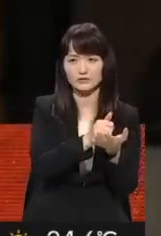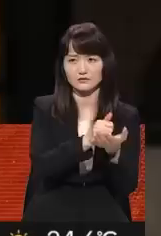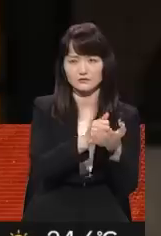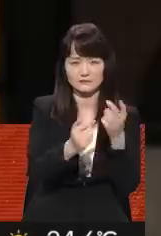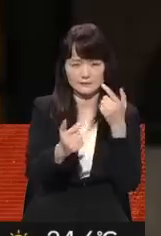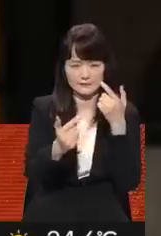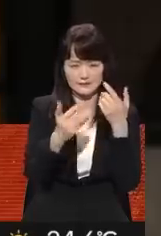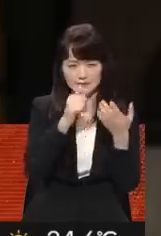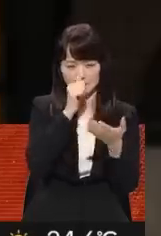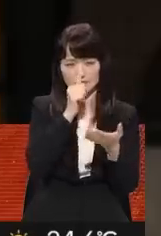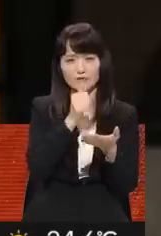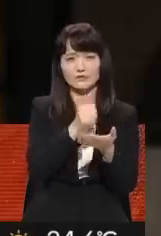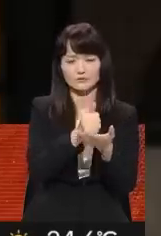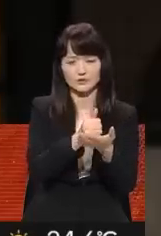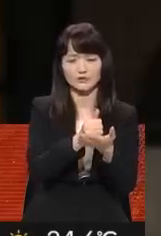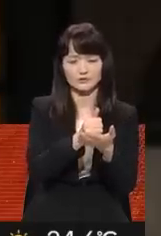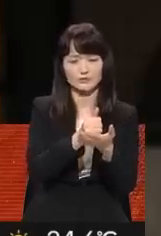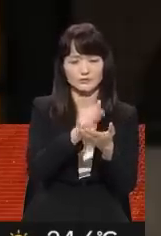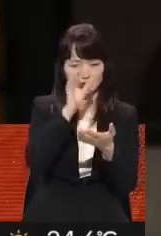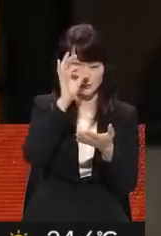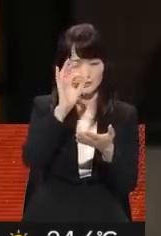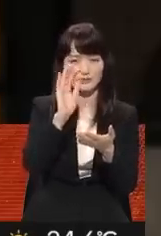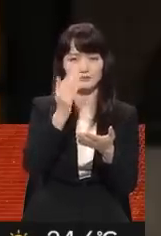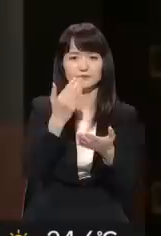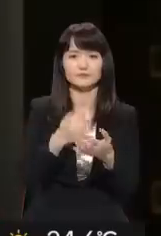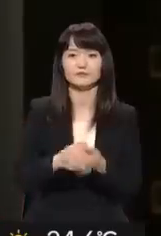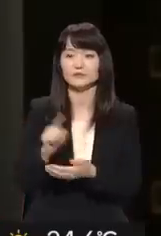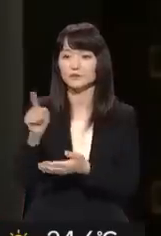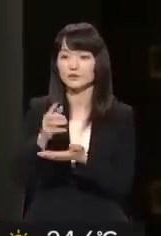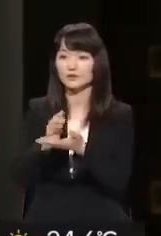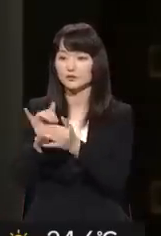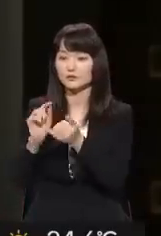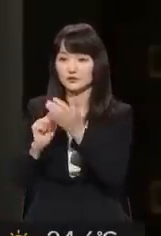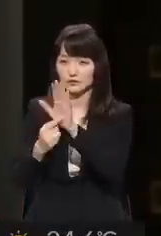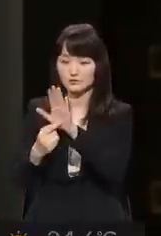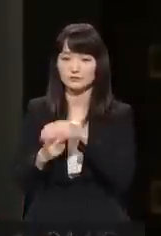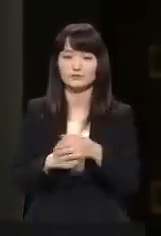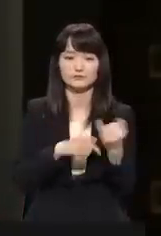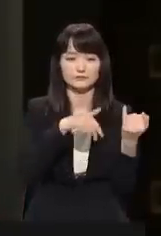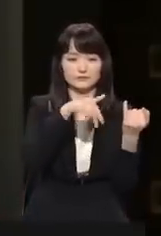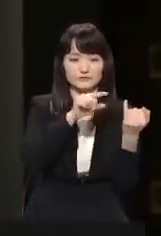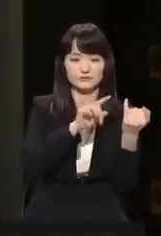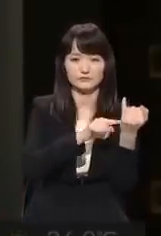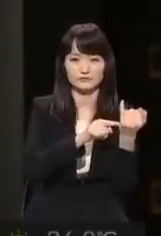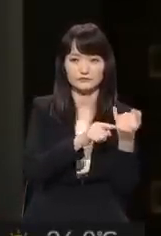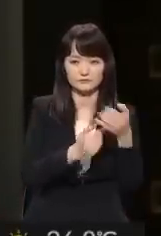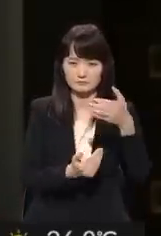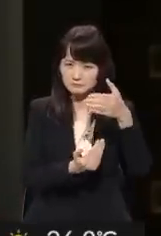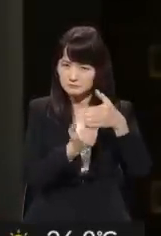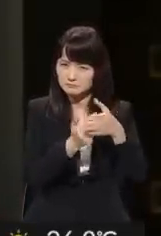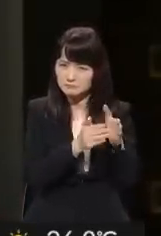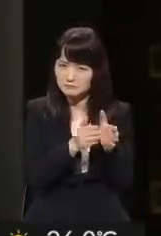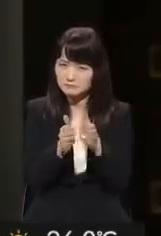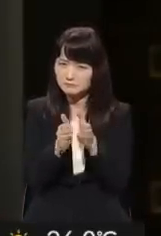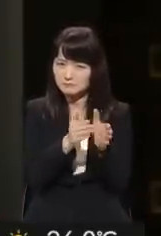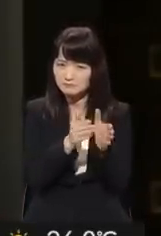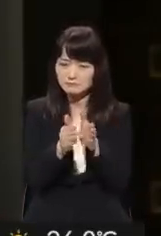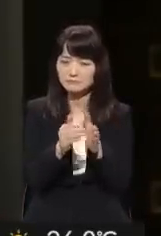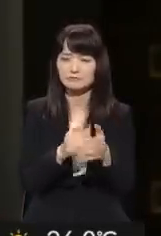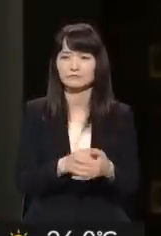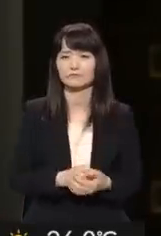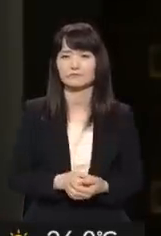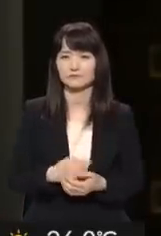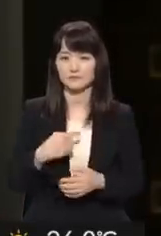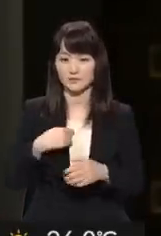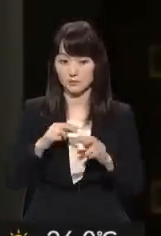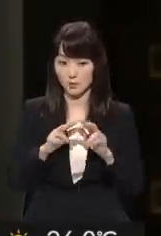될 것 같다라는 생각이 듭니다. 자, 어떤 전문가들은 그러더라고요. 정유정이 이제 이번 사건을 준비하면서 아무래도